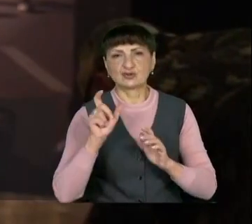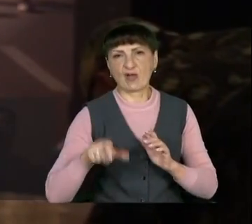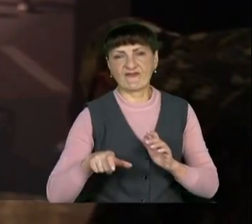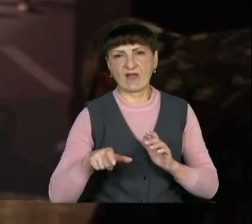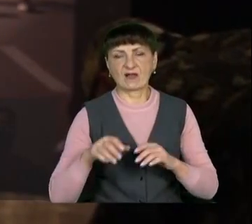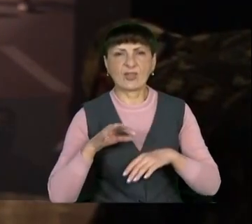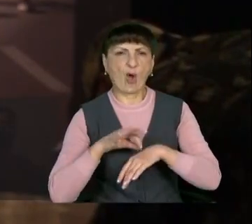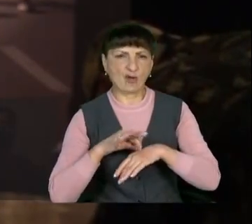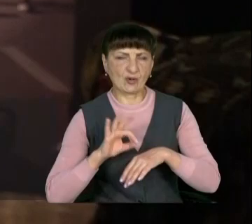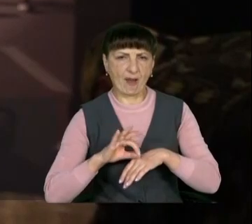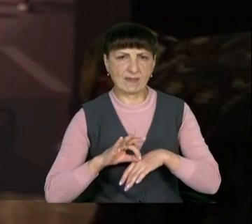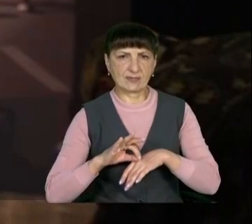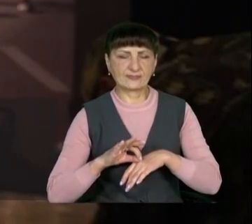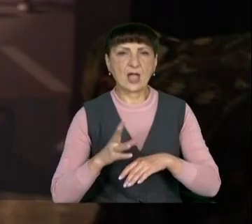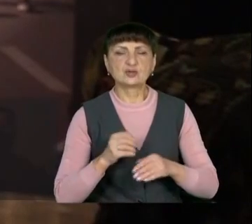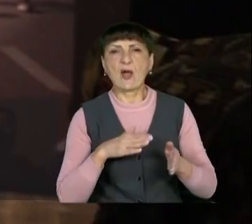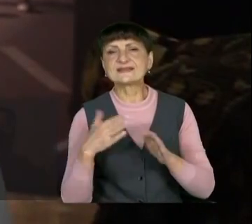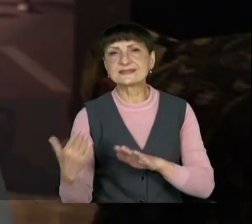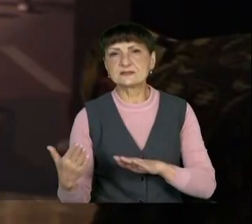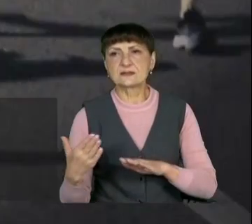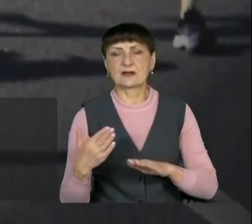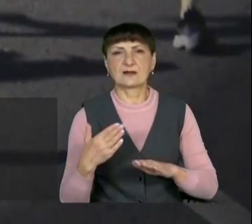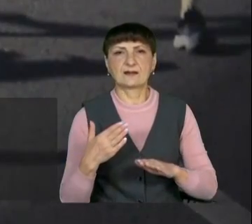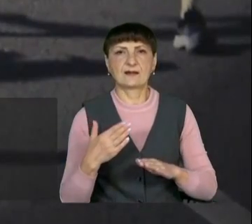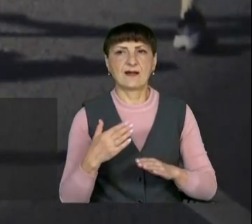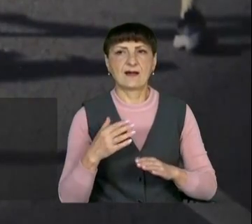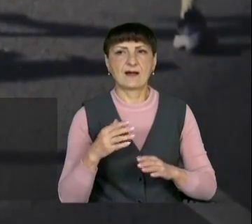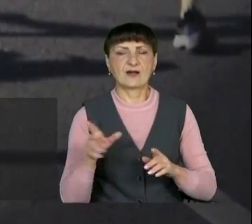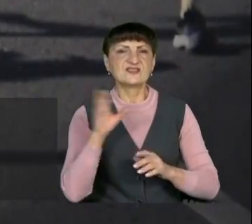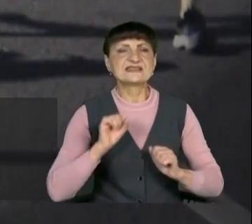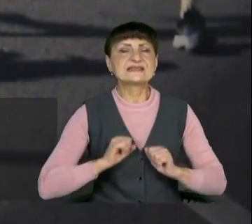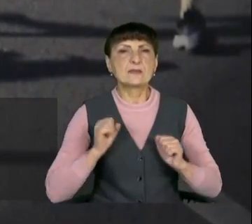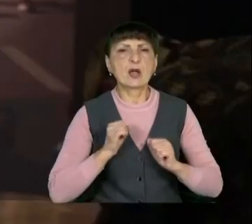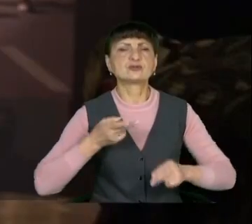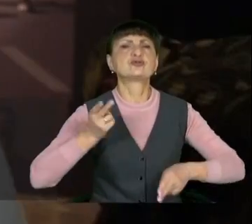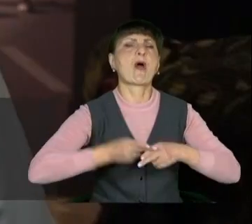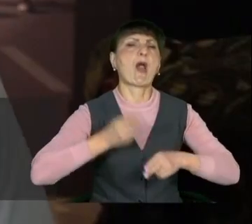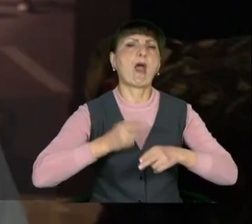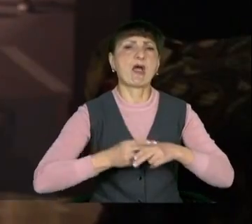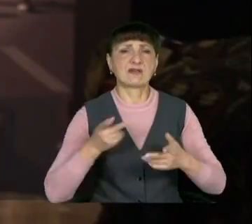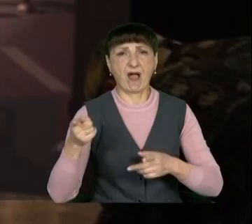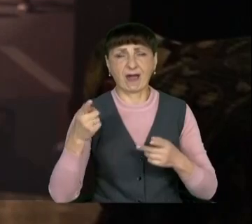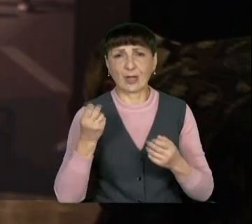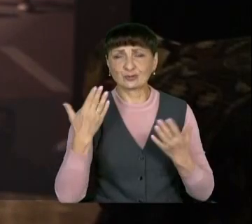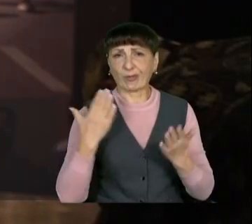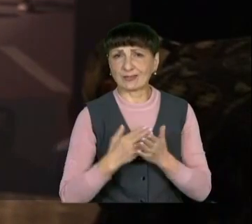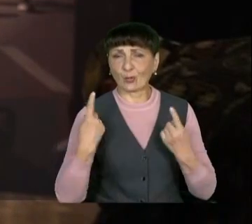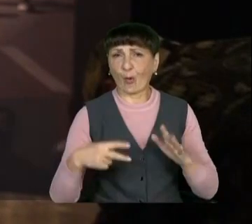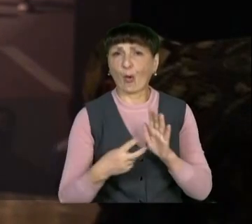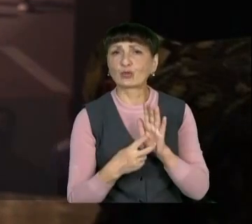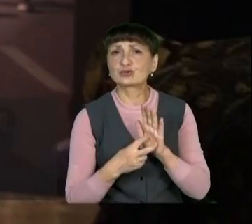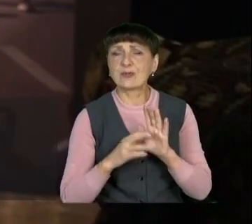отсылка ещё к как Айрон как все стремятся быть железными человеками А вот есть ещё Хрустальный человек И это